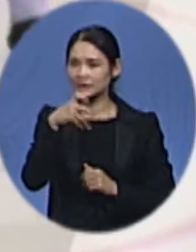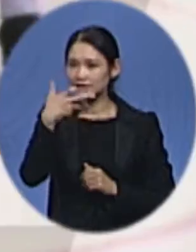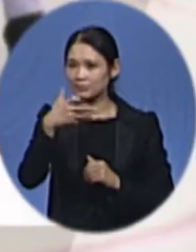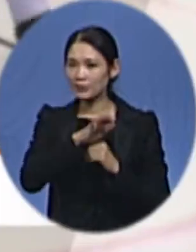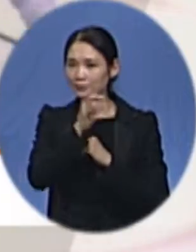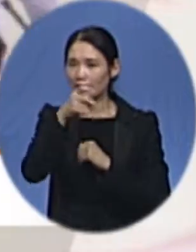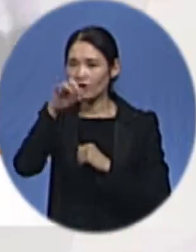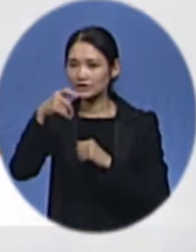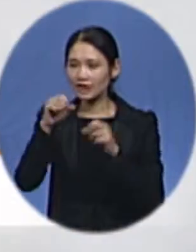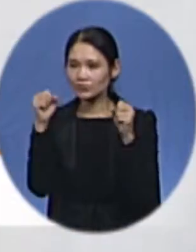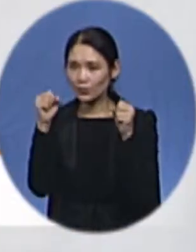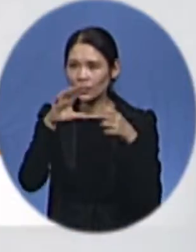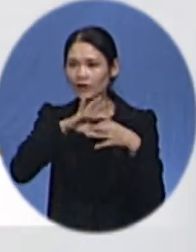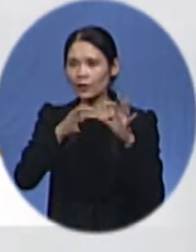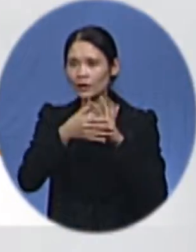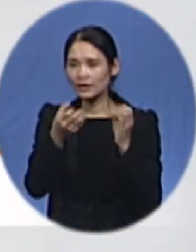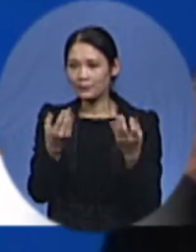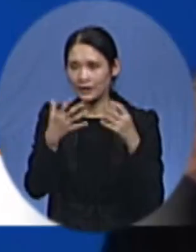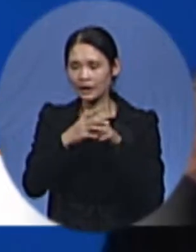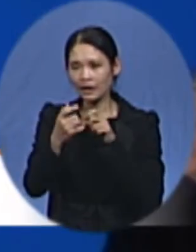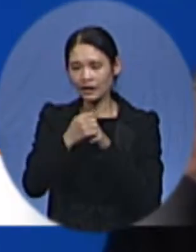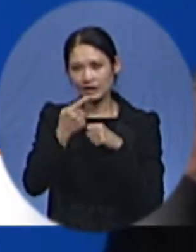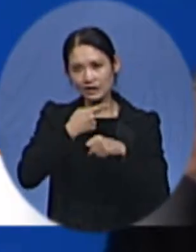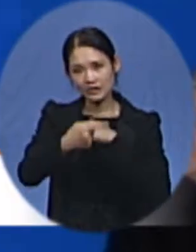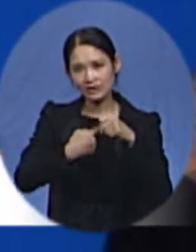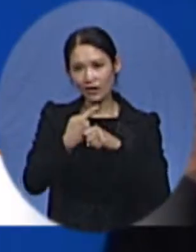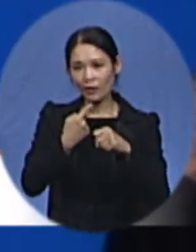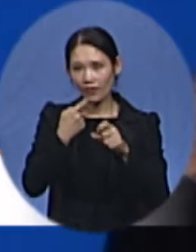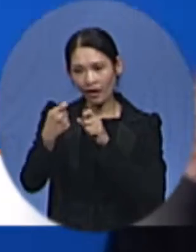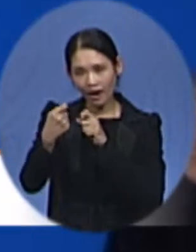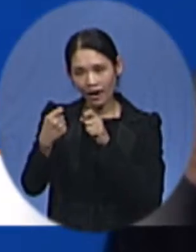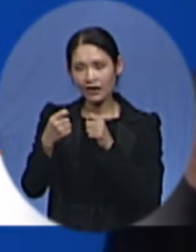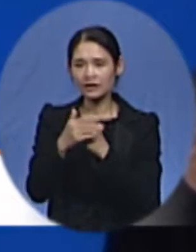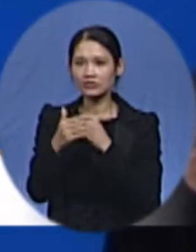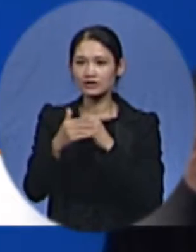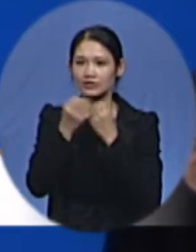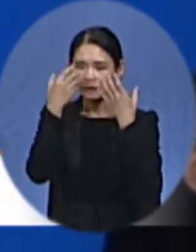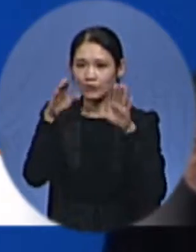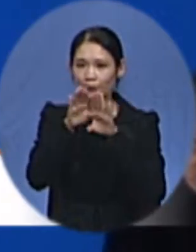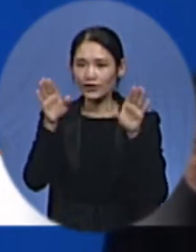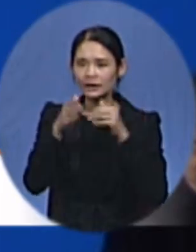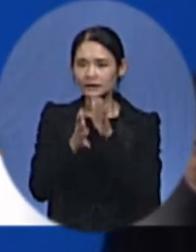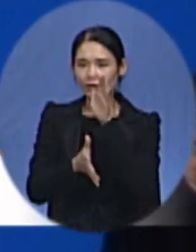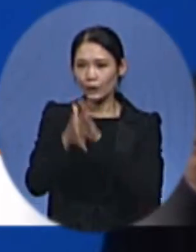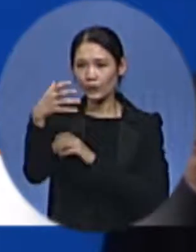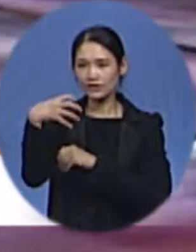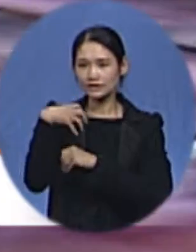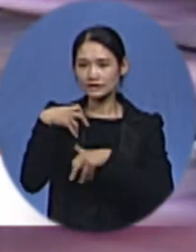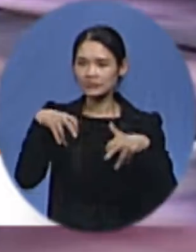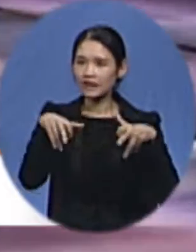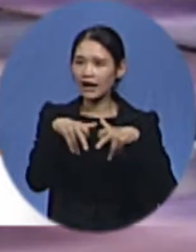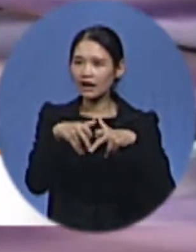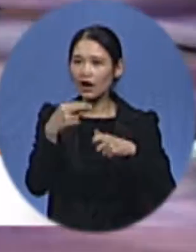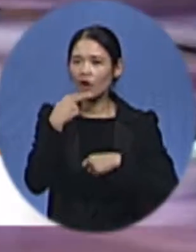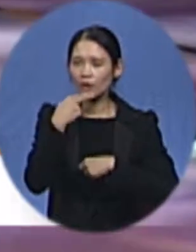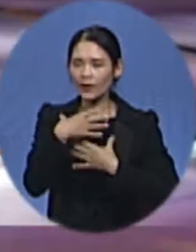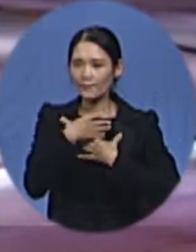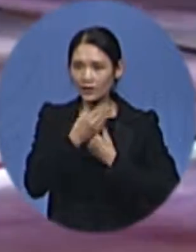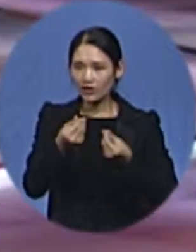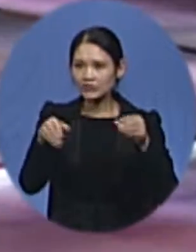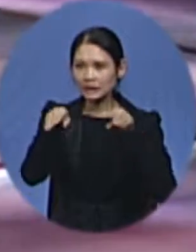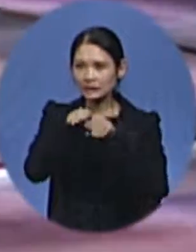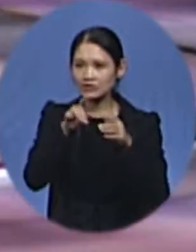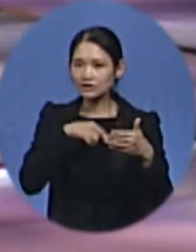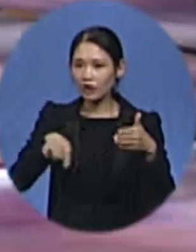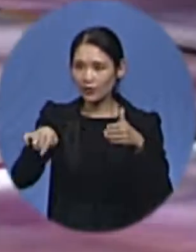2018 평창 동계올림픽을 1년여 앞두고 대회 시설과 개최 도시의 민간 시설 등의 장애인 접근성 개선이 추진됩니다.